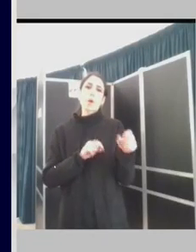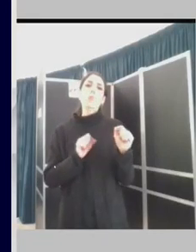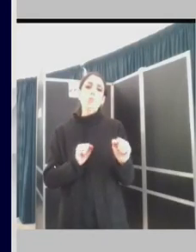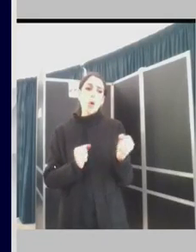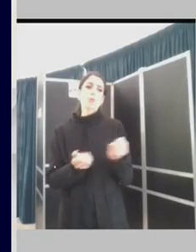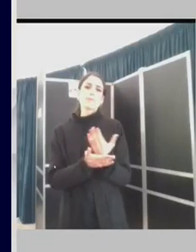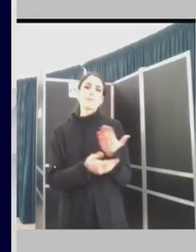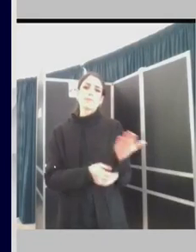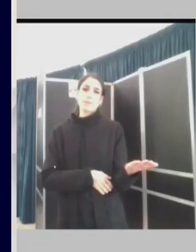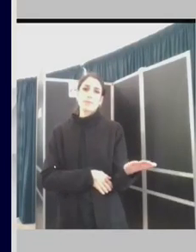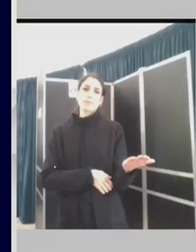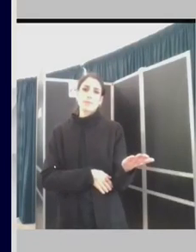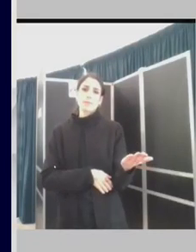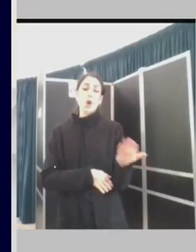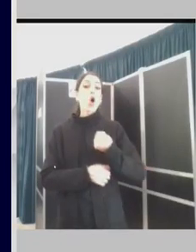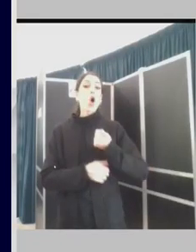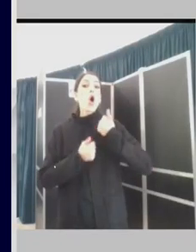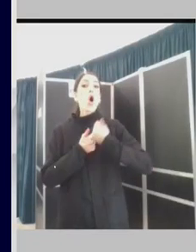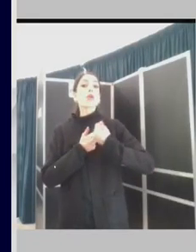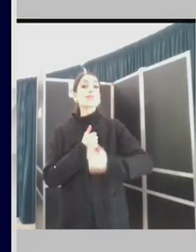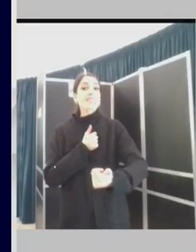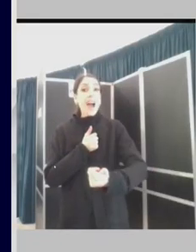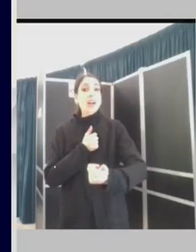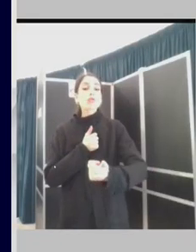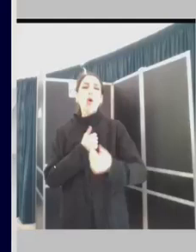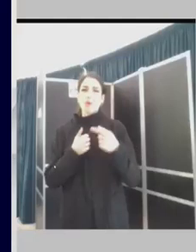Roma. In questo municipio